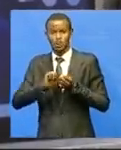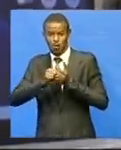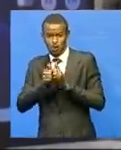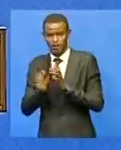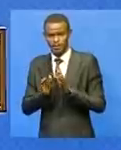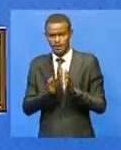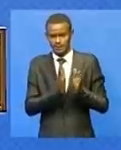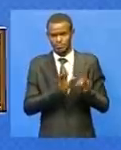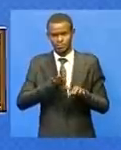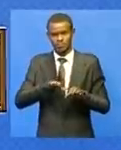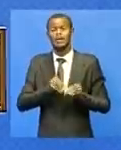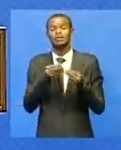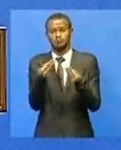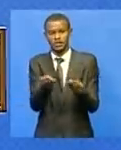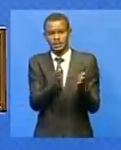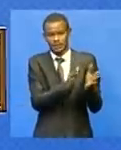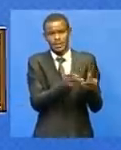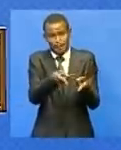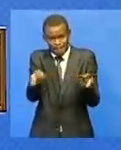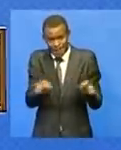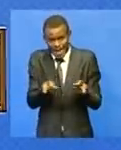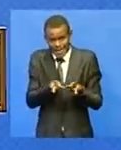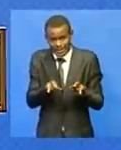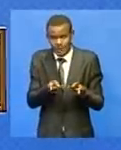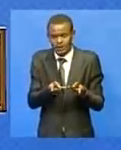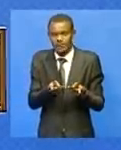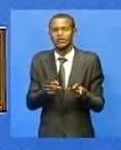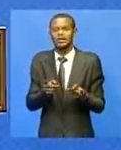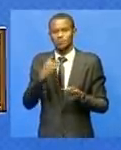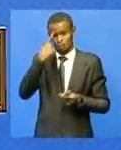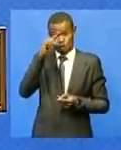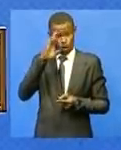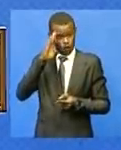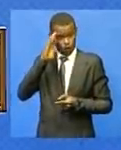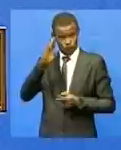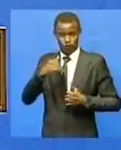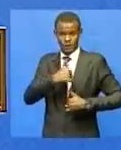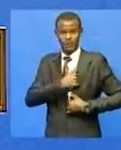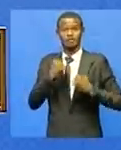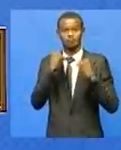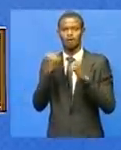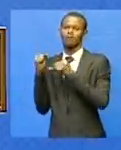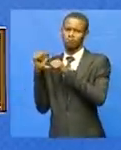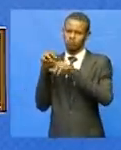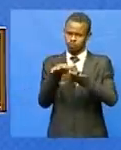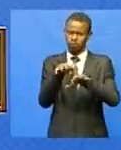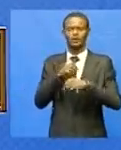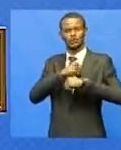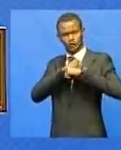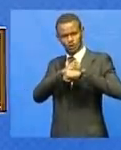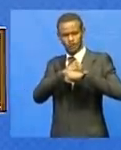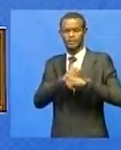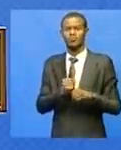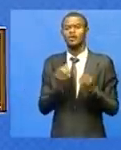opérationnelles, plusieurs actions sont à mettre à l'actif de forces armées de la République démocratique du Congo, notamment 1. Pour